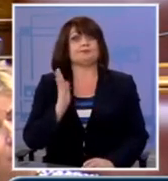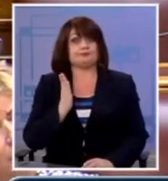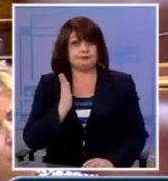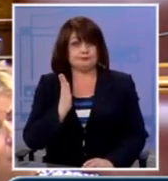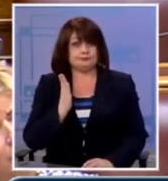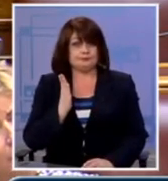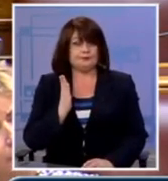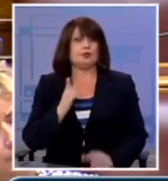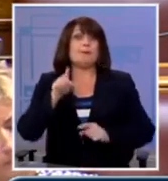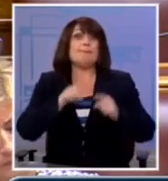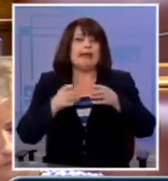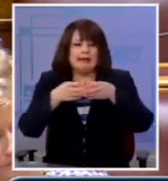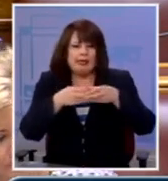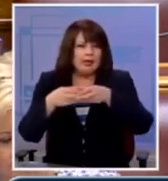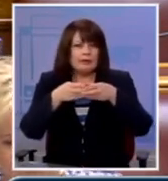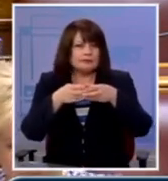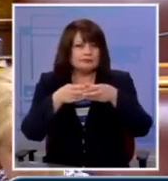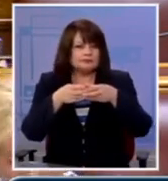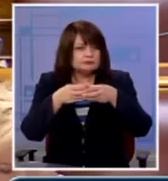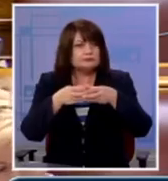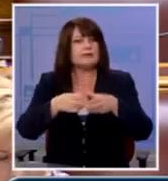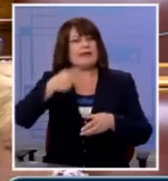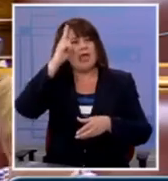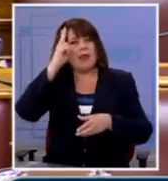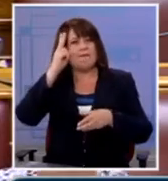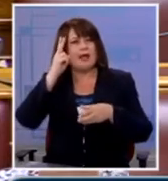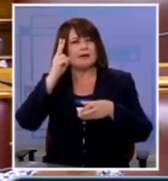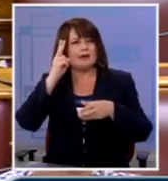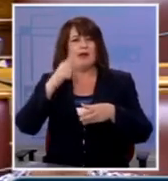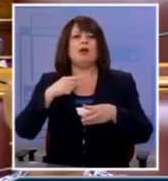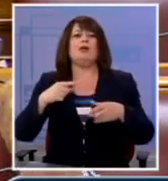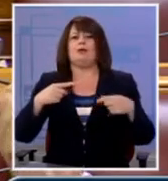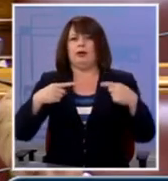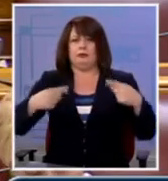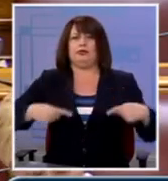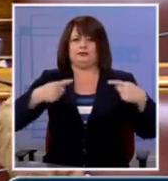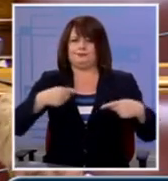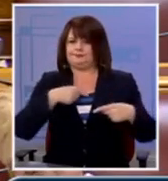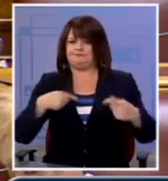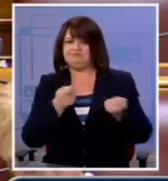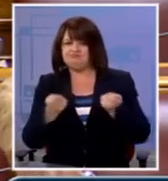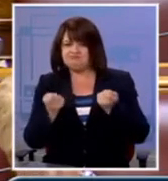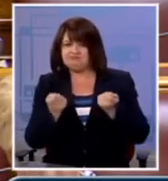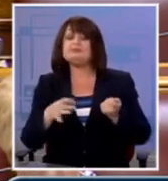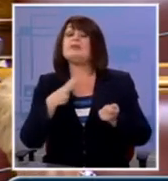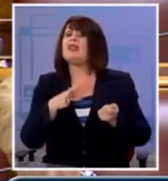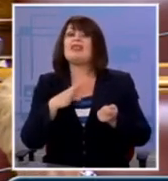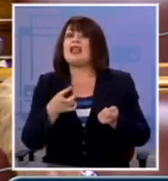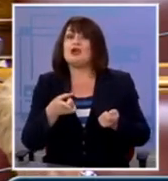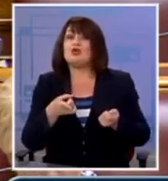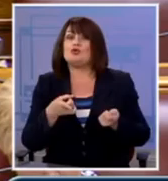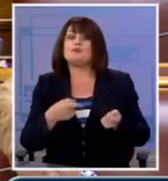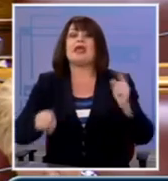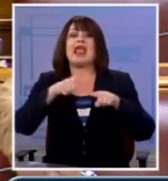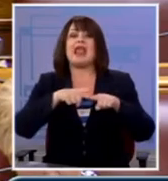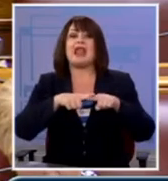νέας τάξης πραγμάτων, η κύκλη της Γερμανίας με επικεφαλής τον κύριο Σόιμπλε, θέλουν η